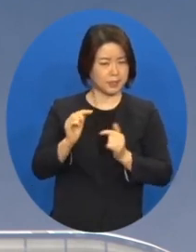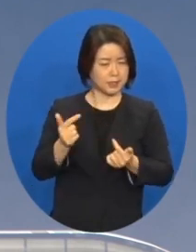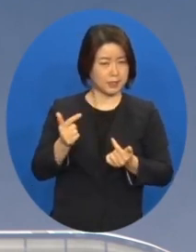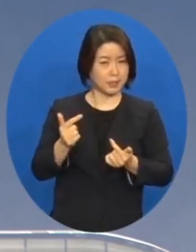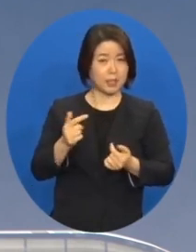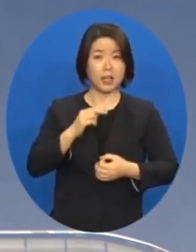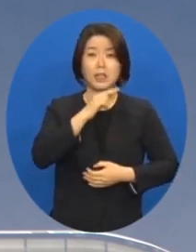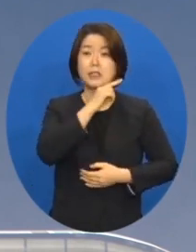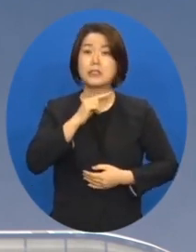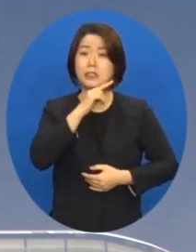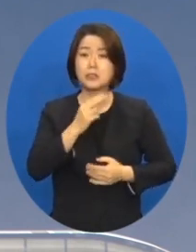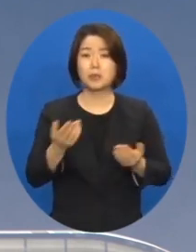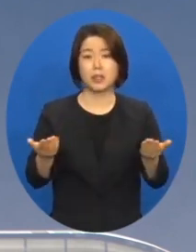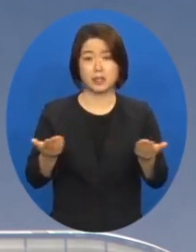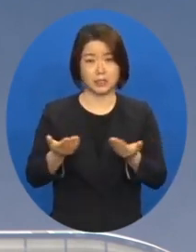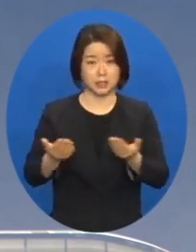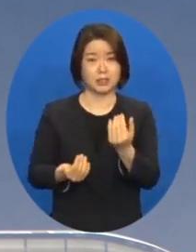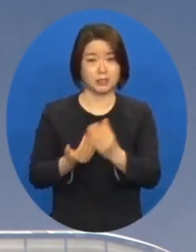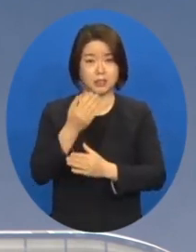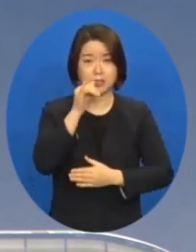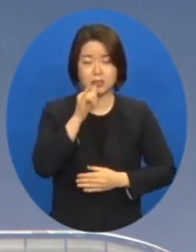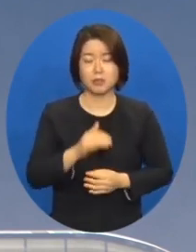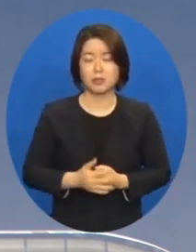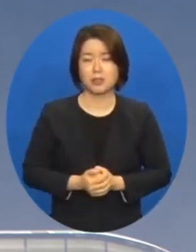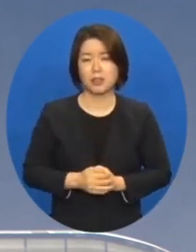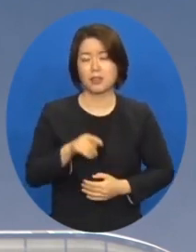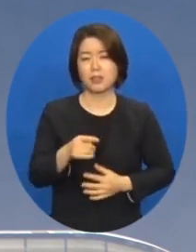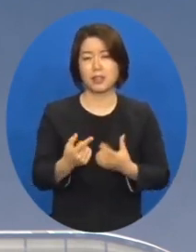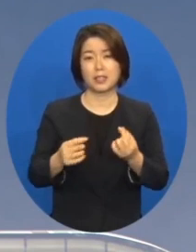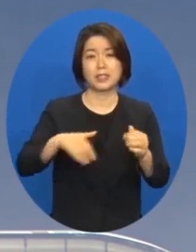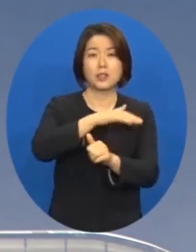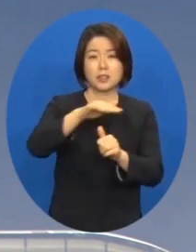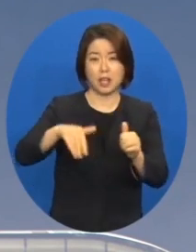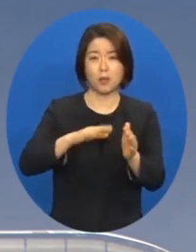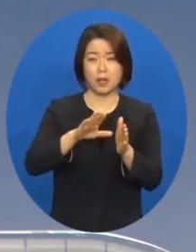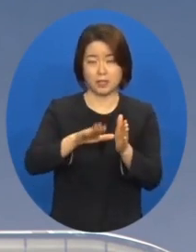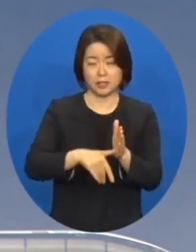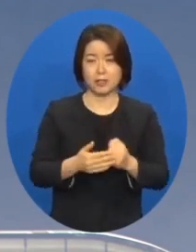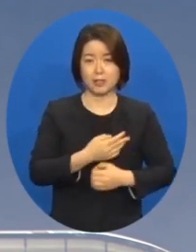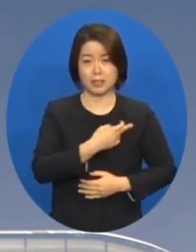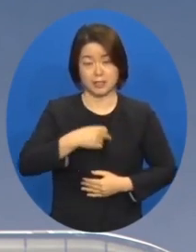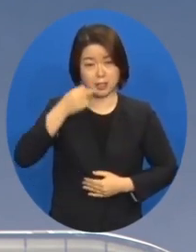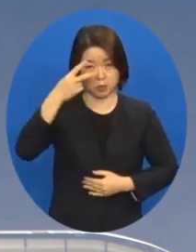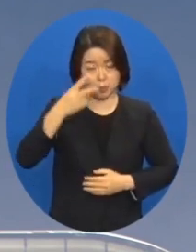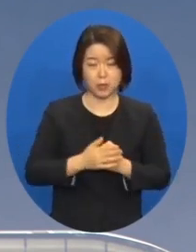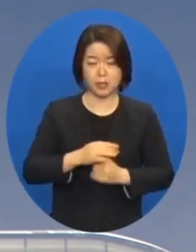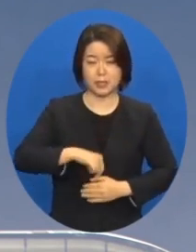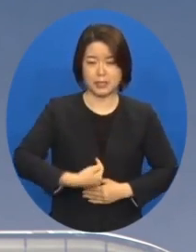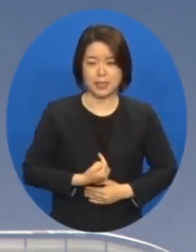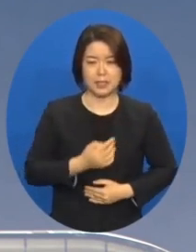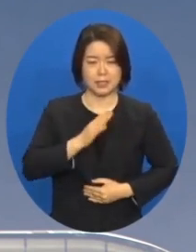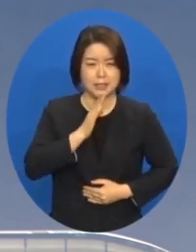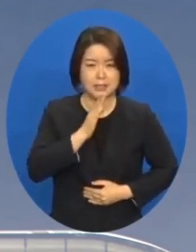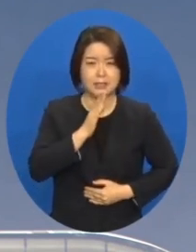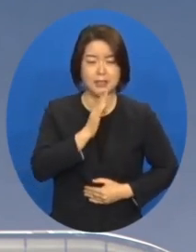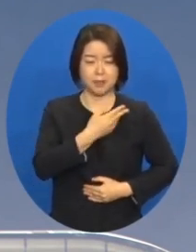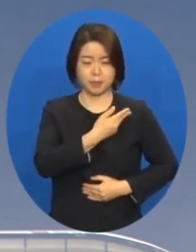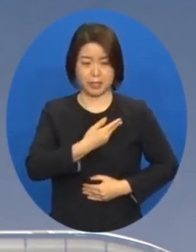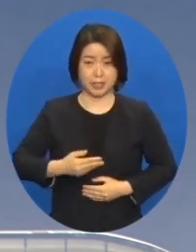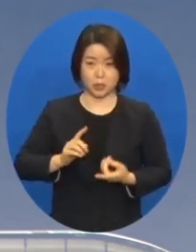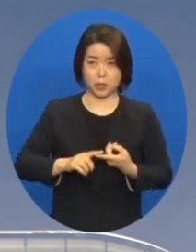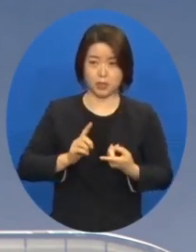그렇게 의심하는 이들도 있었습니다. 자, 이런 상황에서 사도 바울이 자기 자신이 진정한 사도라는